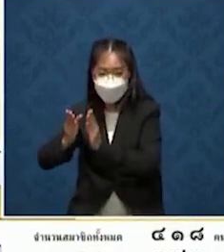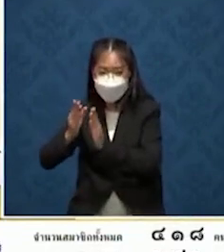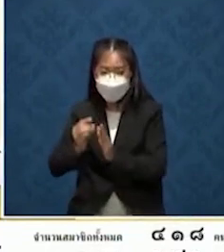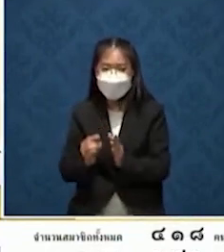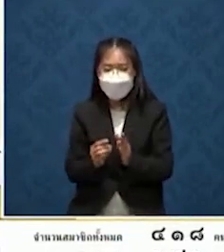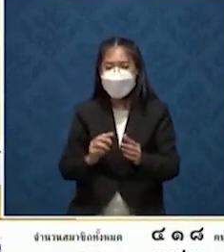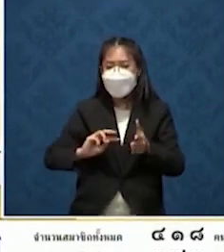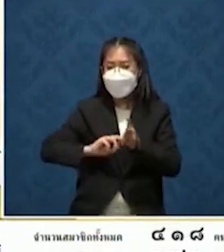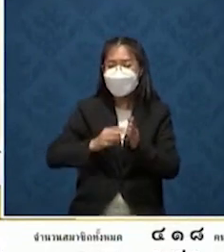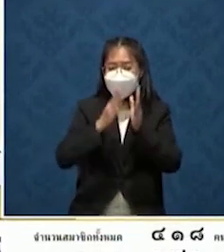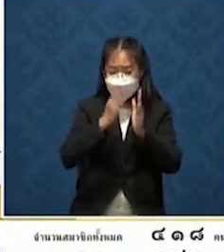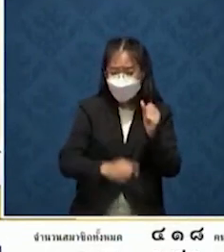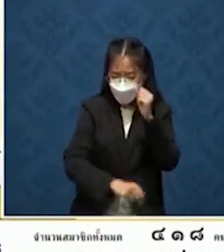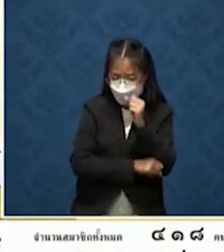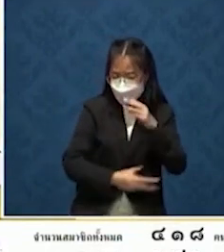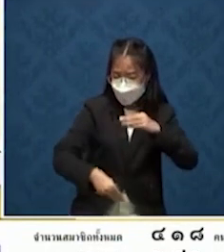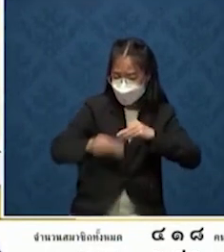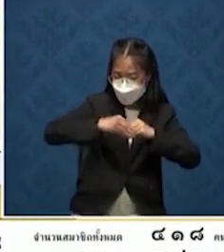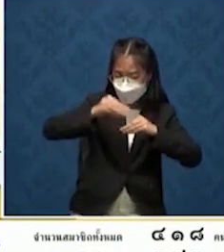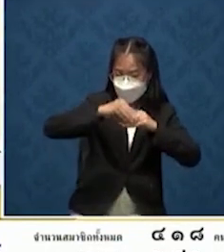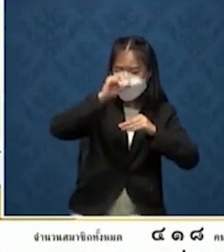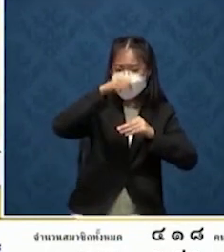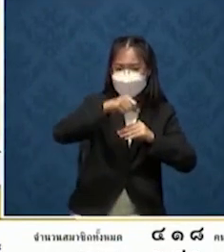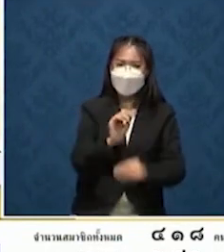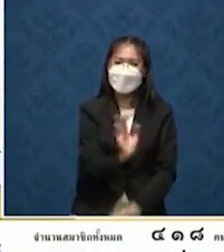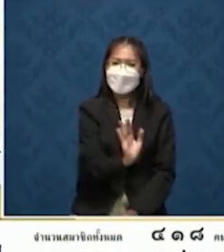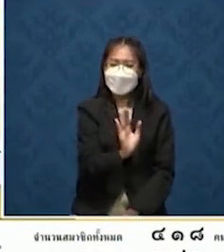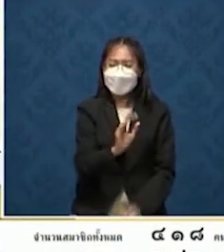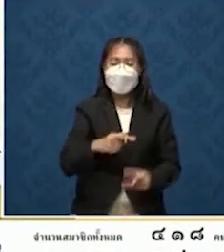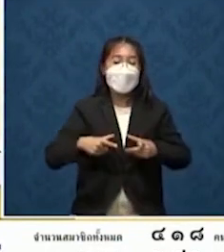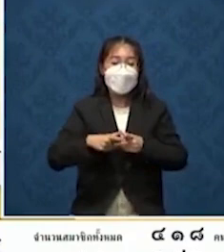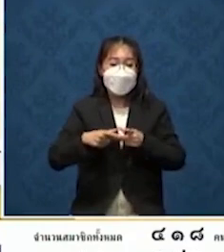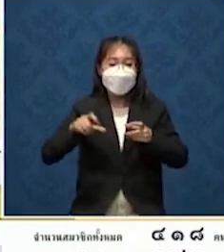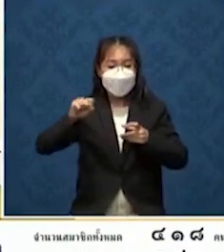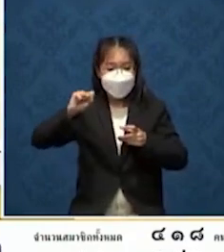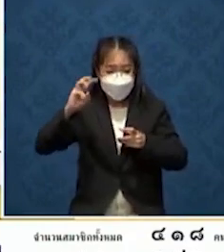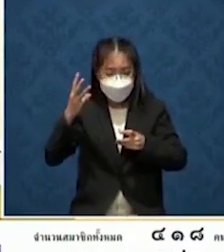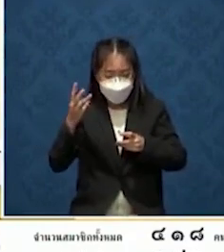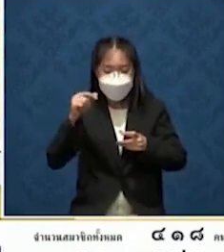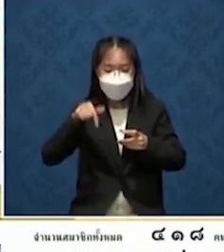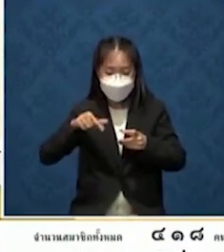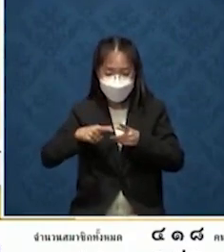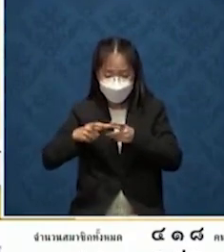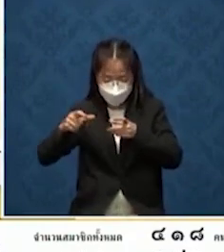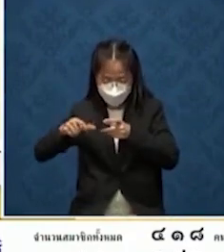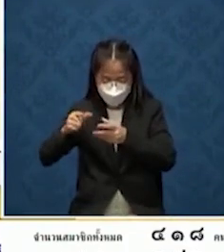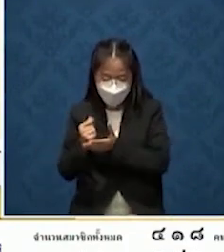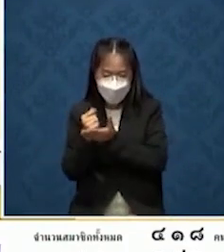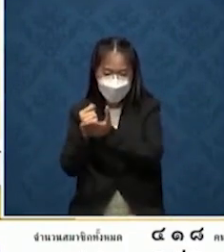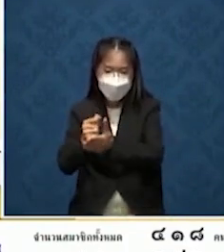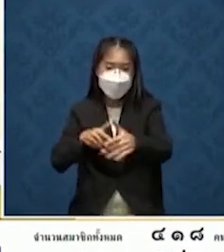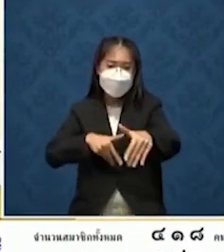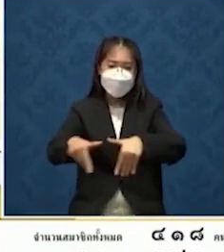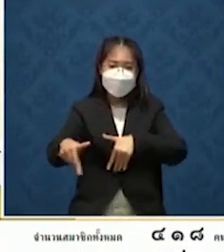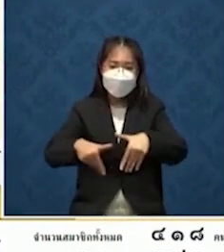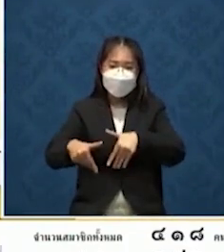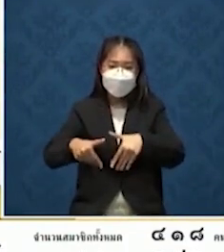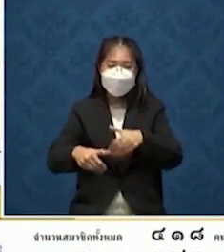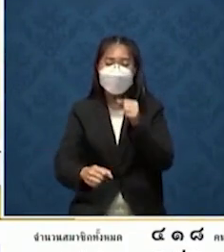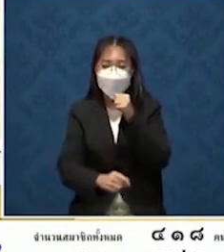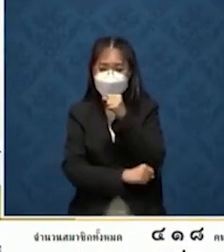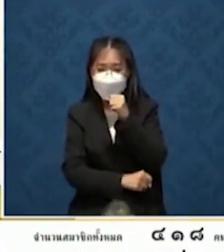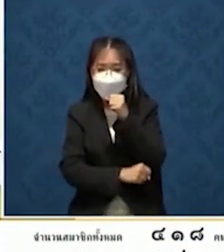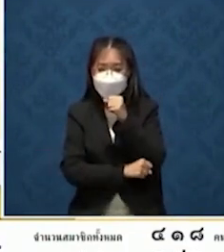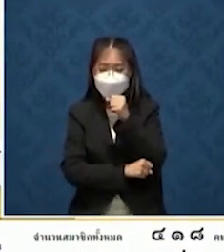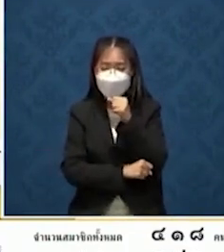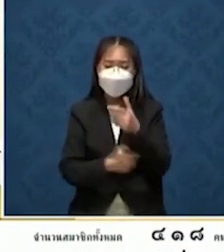ะครับว่าบัตรสวัสดิการแห่งรัฐเนี่ยเป็นการช่วยเหลือสวัสดิการให้กับพี่น้องประชาชนคนยากคนจนคนย